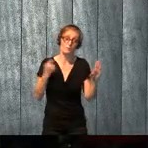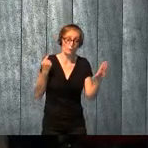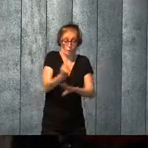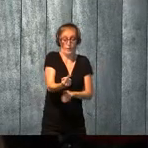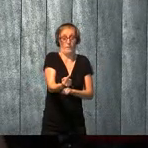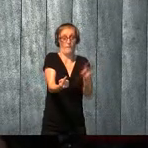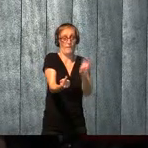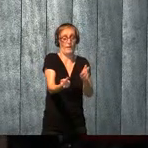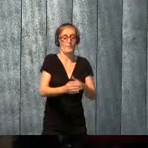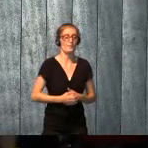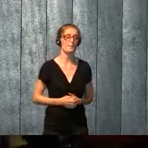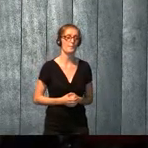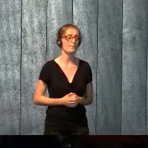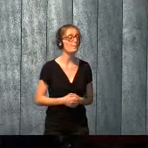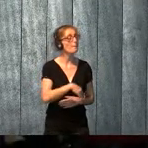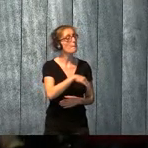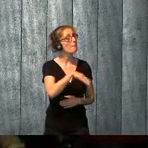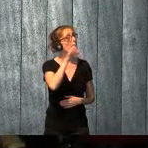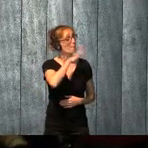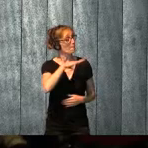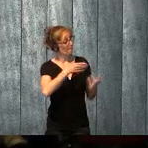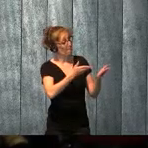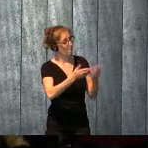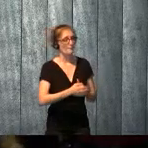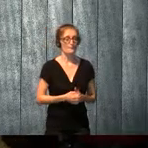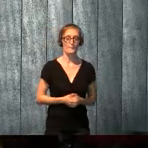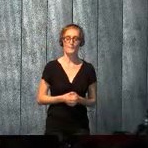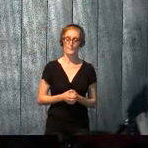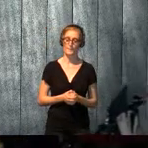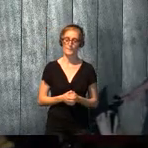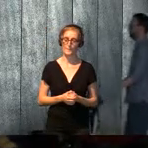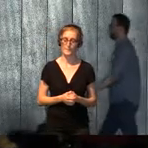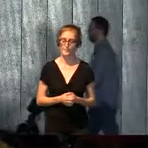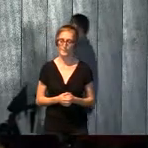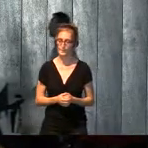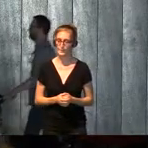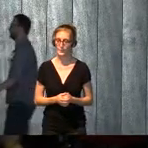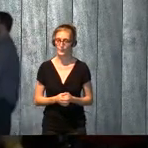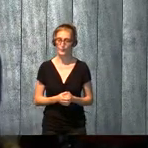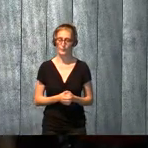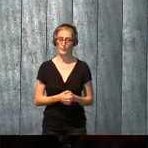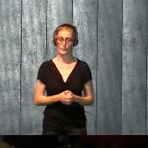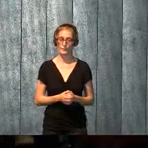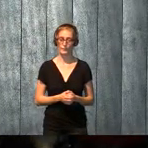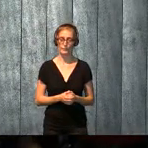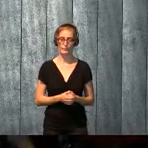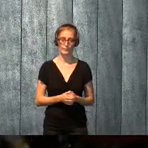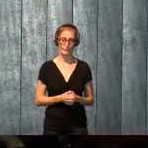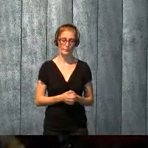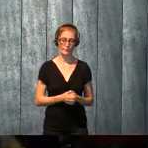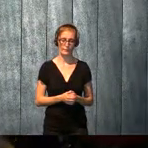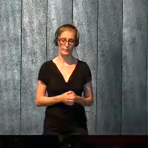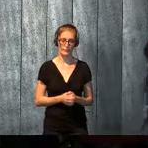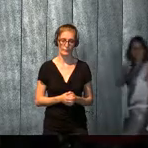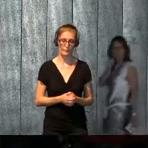Я хотела бы также в заключение сказать, подводя итог нашей встречи и послушав те предложения, которые были